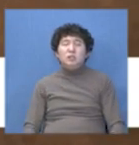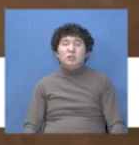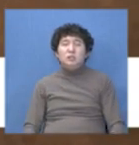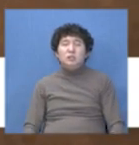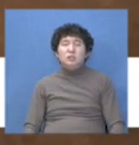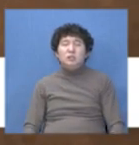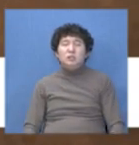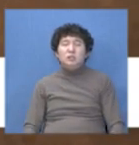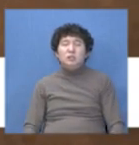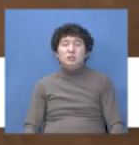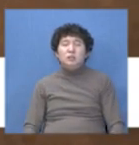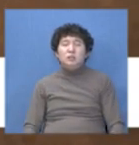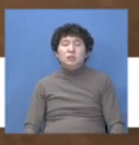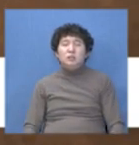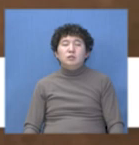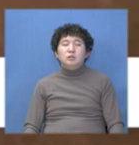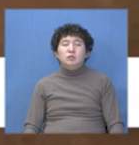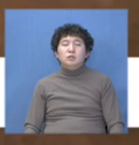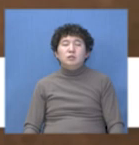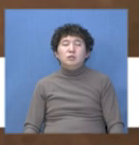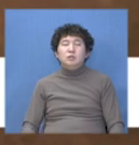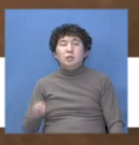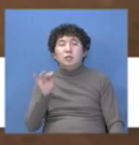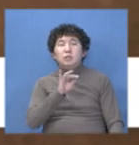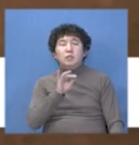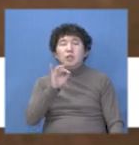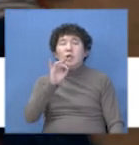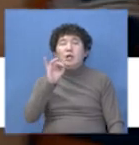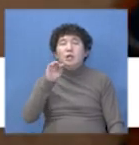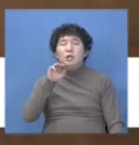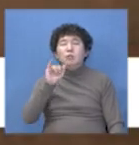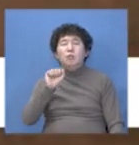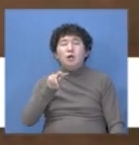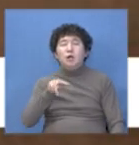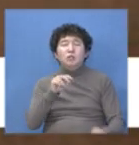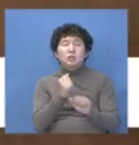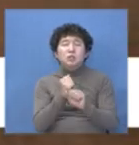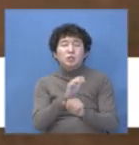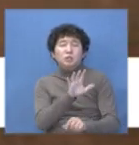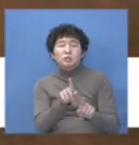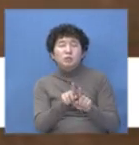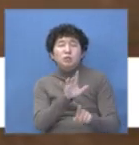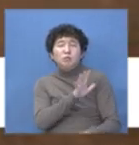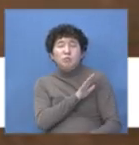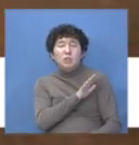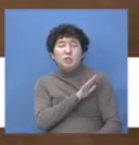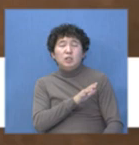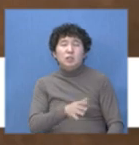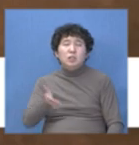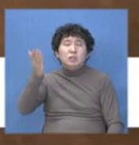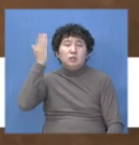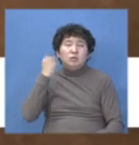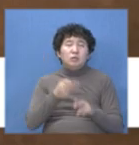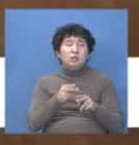шашқию рәсім өткізіледі. Міне сол рәсімді де жасадық. Бұдан бөлек шыбындар мен қоңыздарды әзіл жерлеу рәсімі өткізілді. Бұрындары